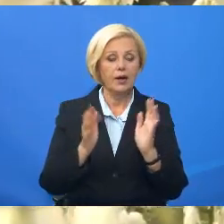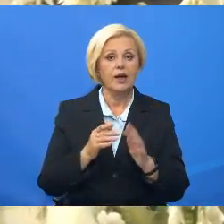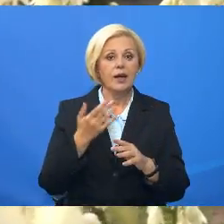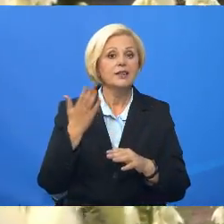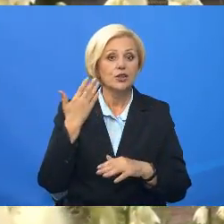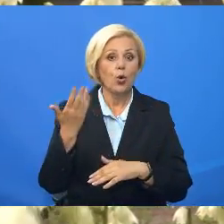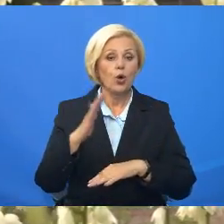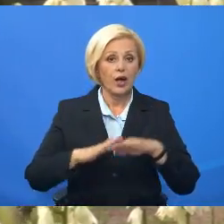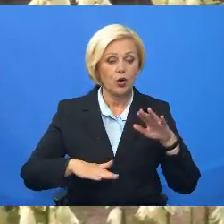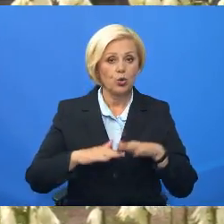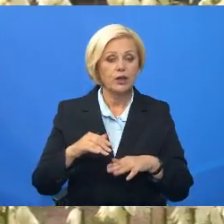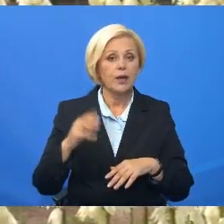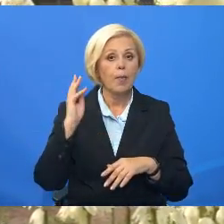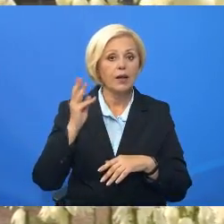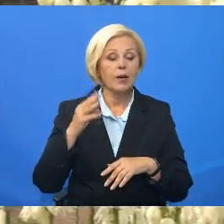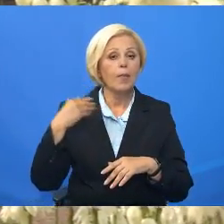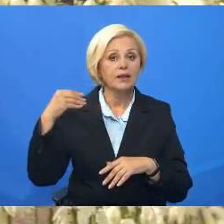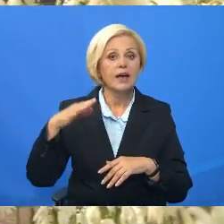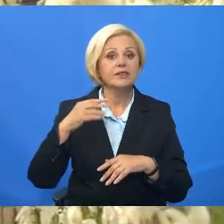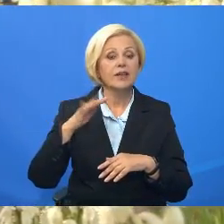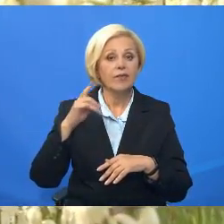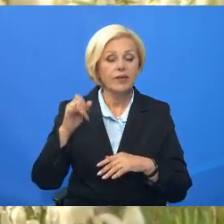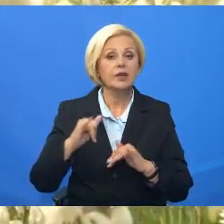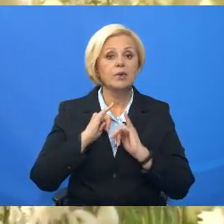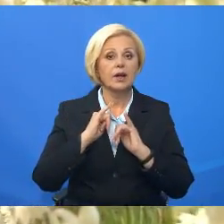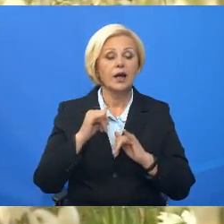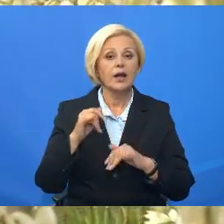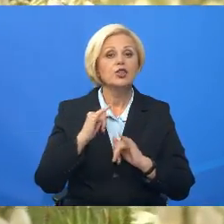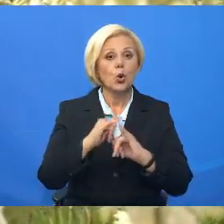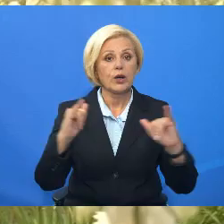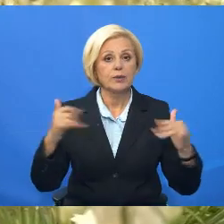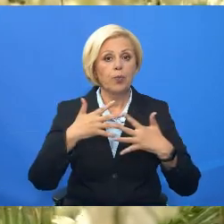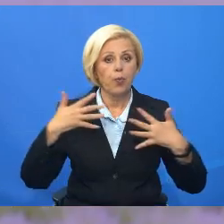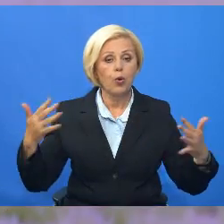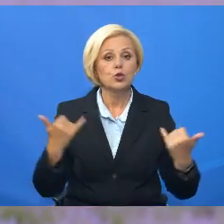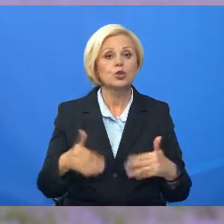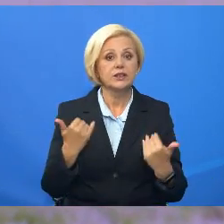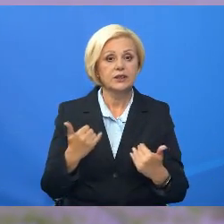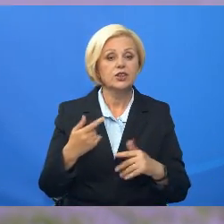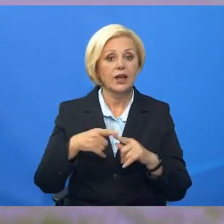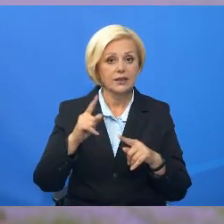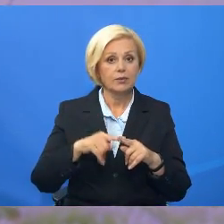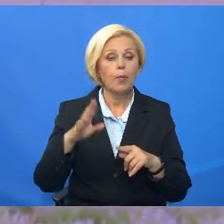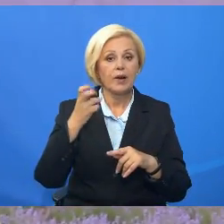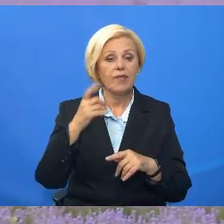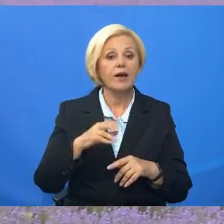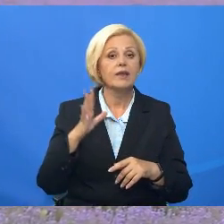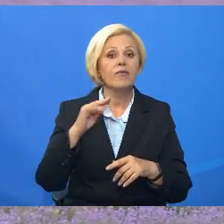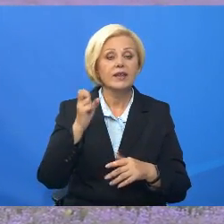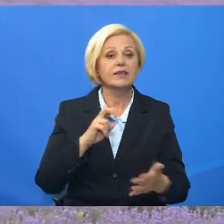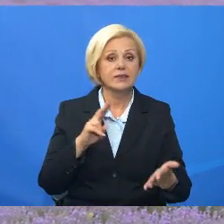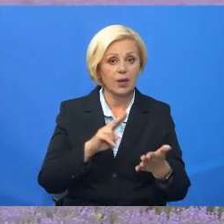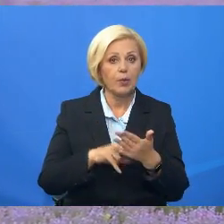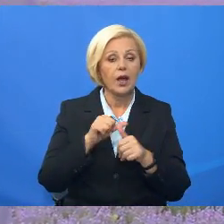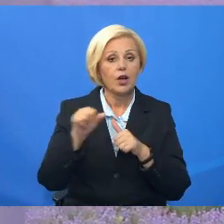лёгкай рукі малдаўскага фермера беларуская флора разнастаіць свае віды яшчэ больш. І ўжо зараз у Правансе з веткаўскай прапіскай, акрамя